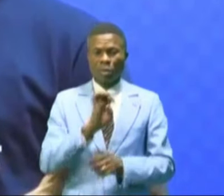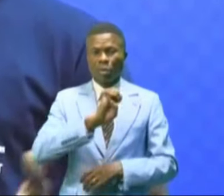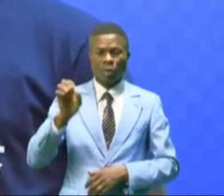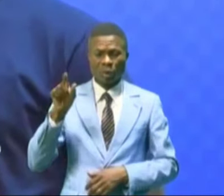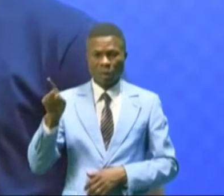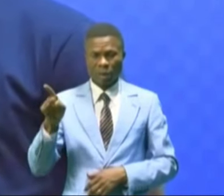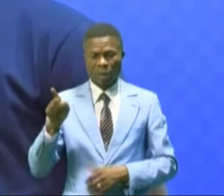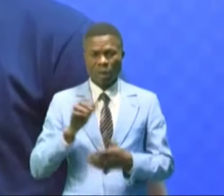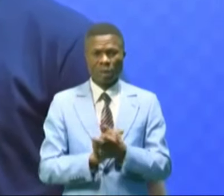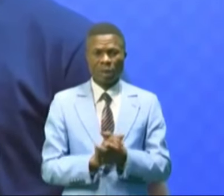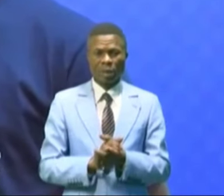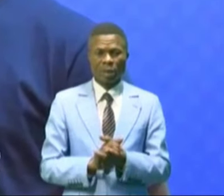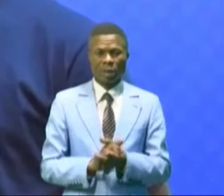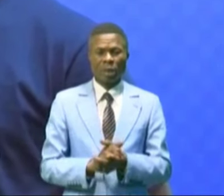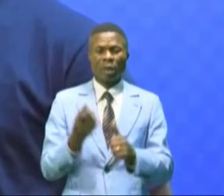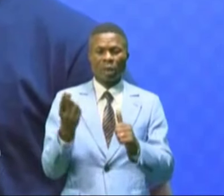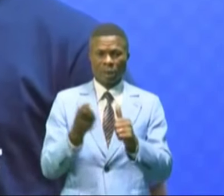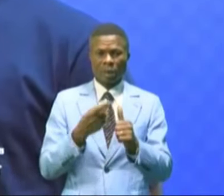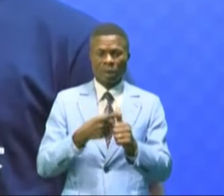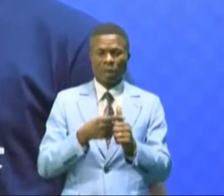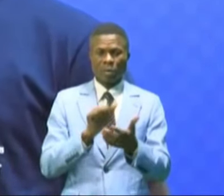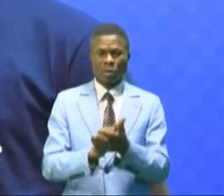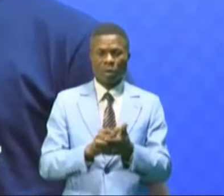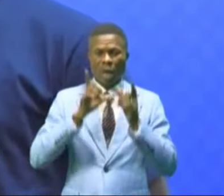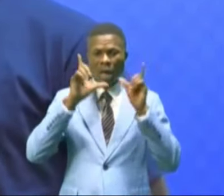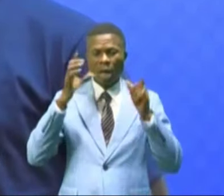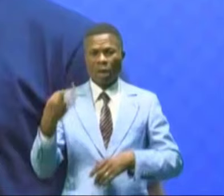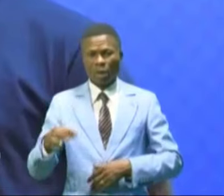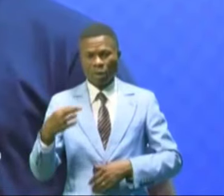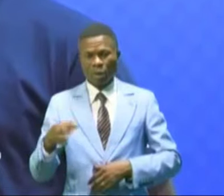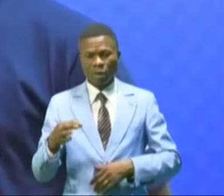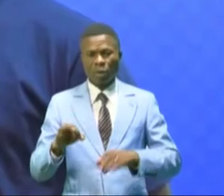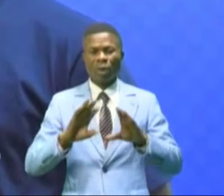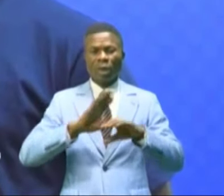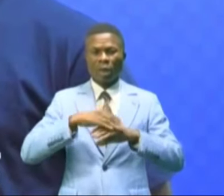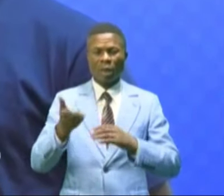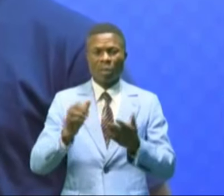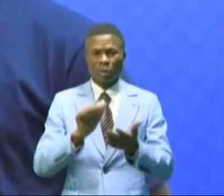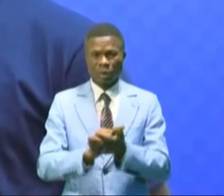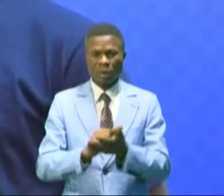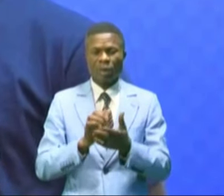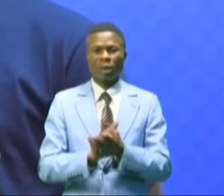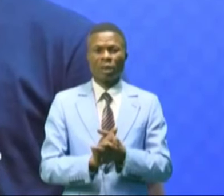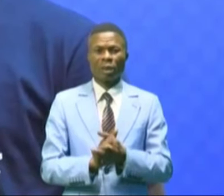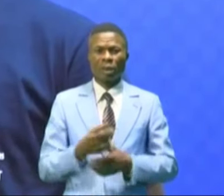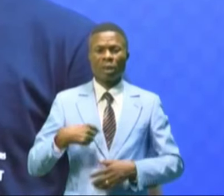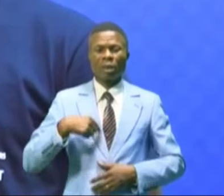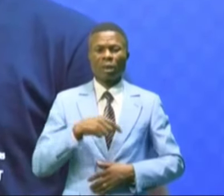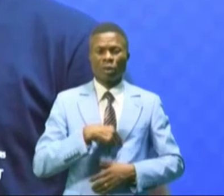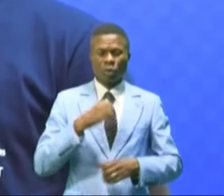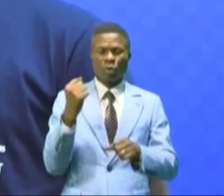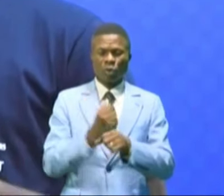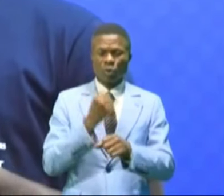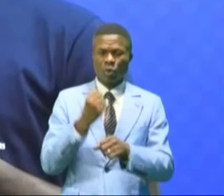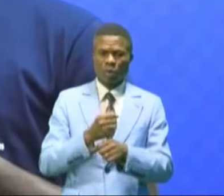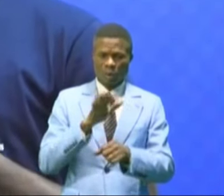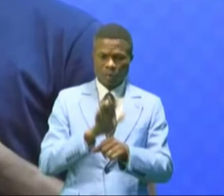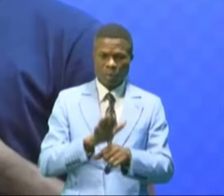Idaho, si on peut dire comme cela en français. Et en plus de cela, j'ai été retenu pour travailler dans